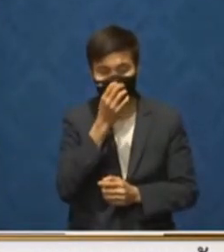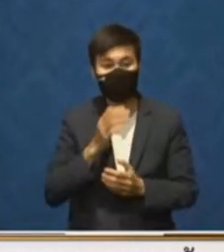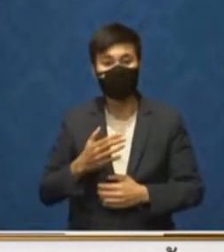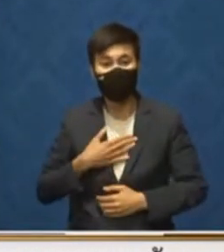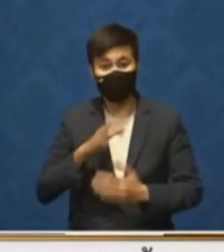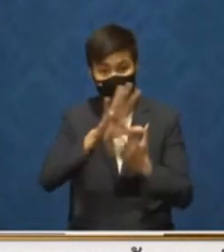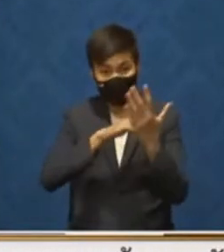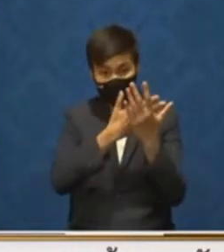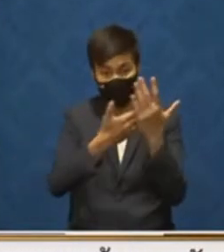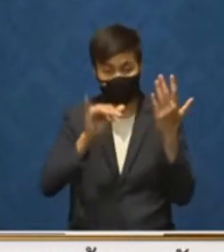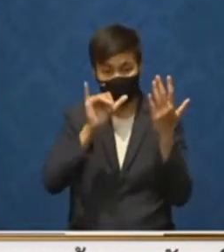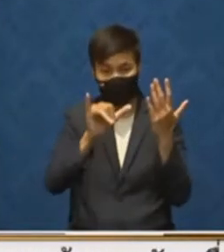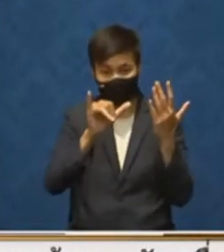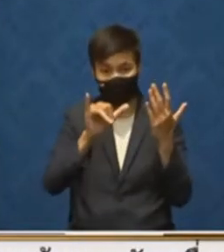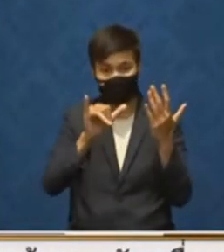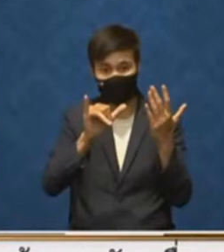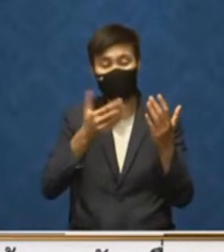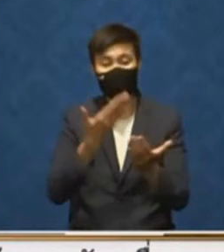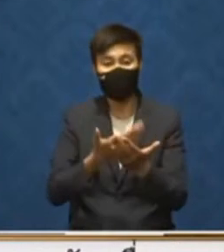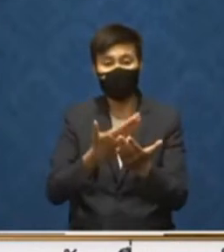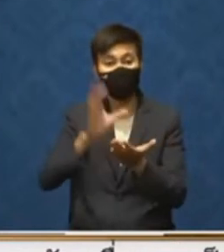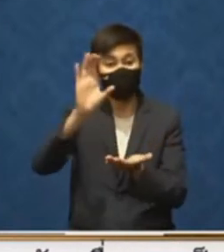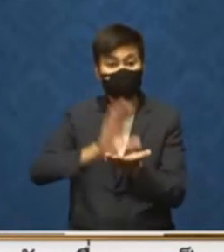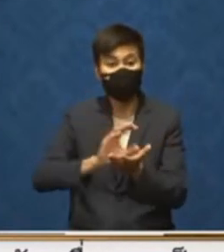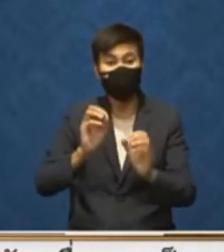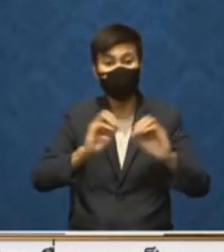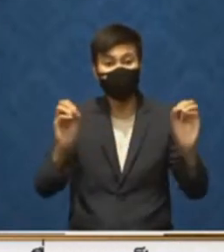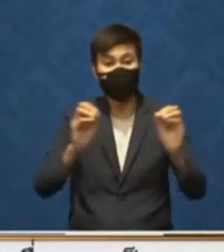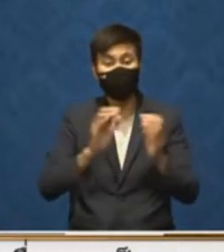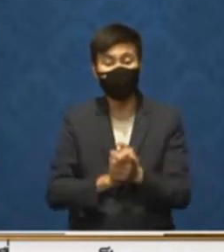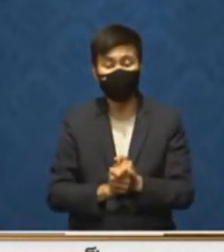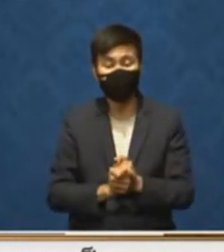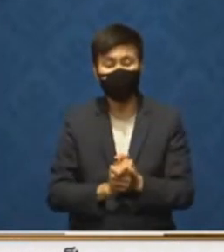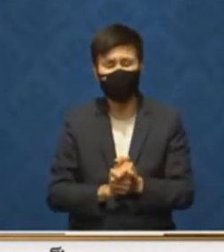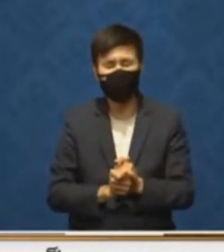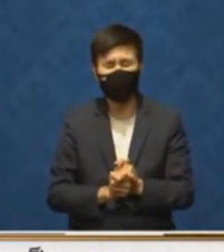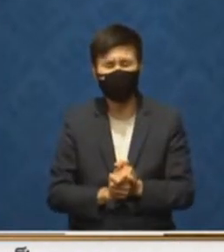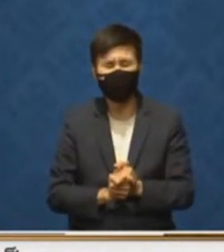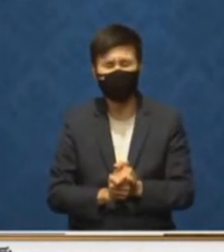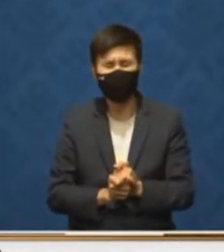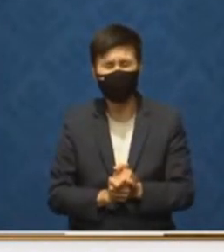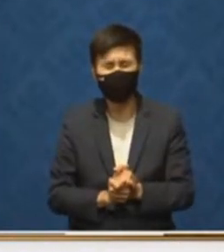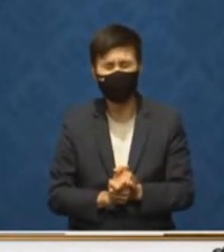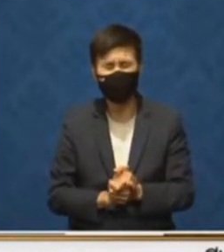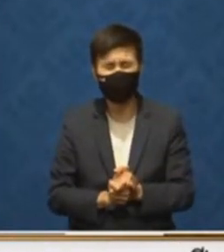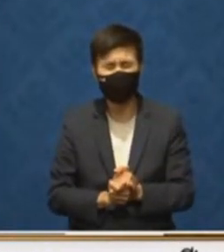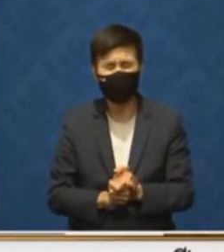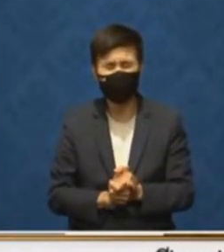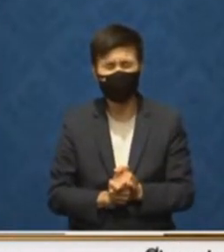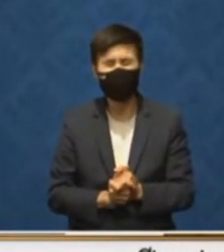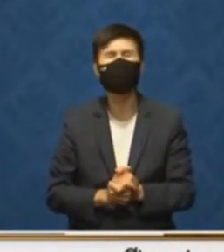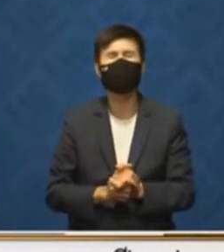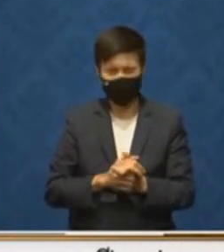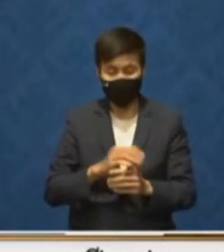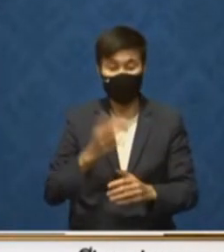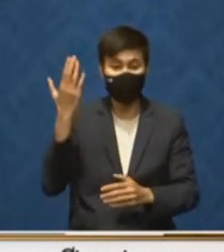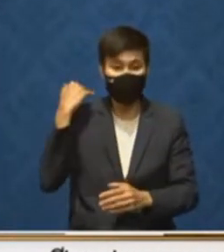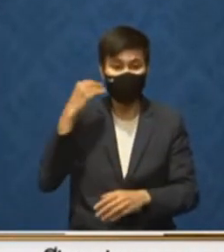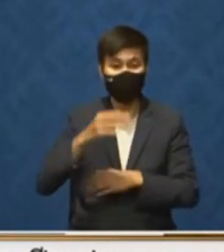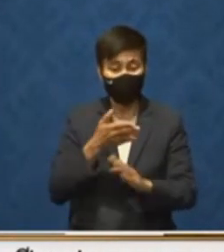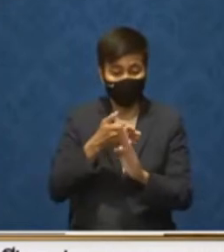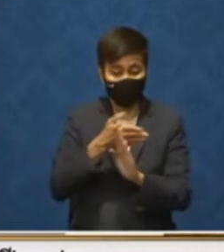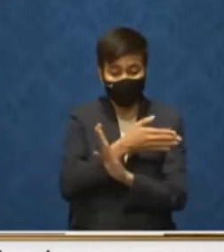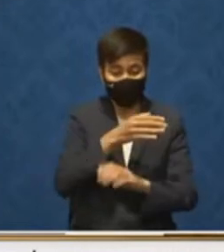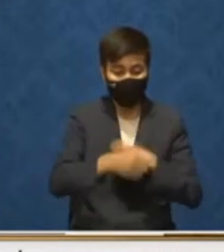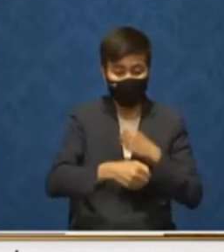อ่านและการประเด็นเดียวก็การลงทุนก็โครงการภูทางผู้ใหญ่ของประเทศนะครับได้ดีก่อนปีม้า 57ตันถ้าเรา